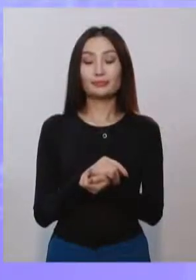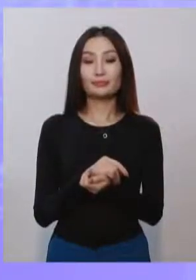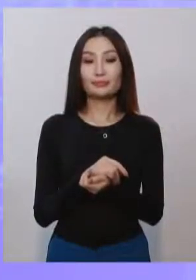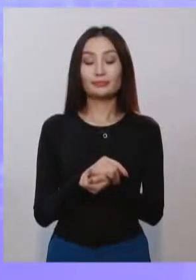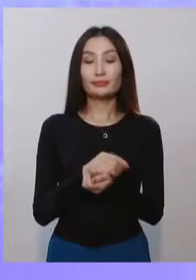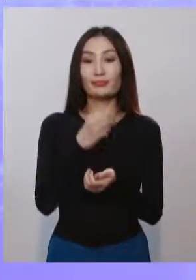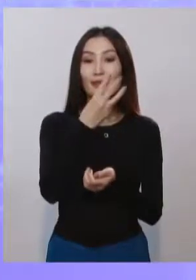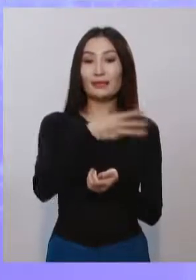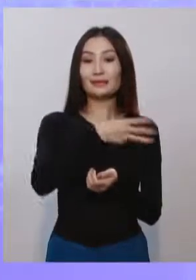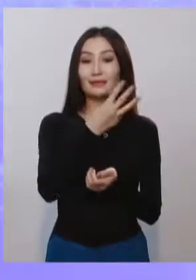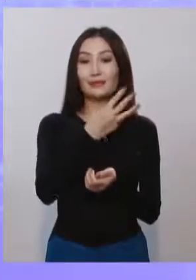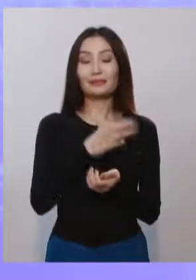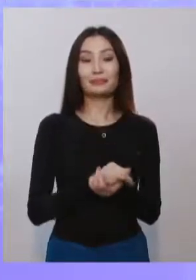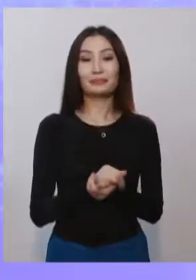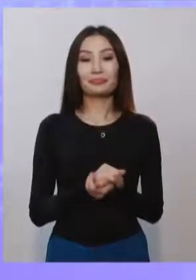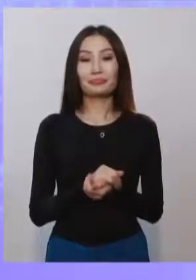3033